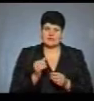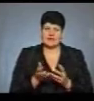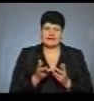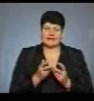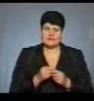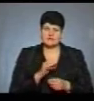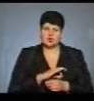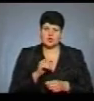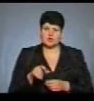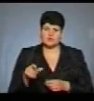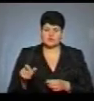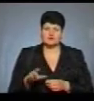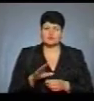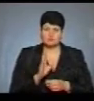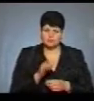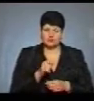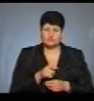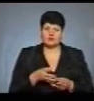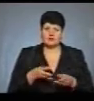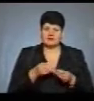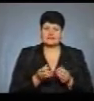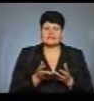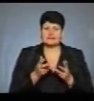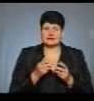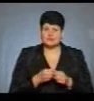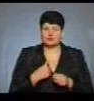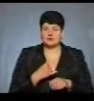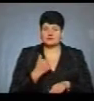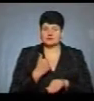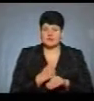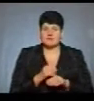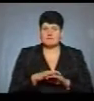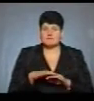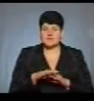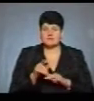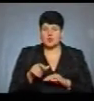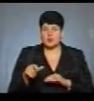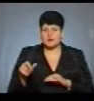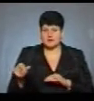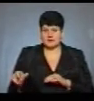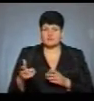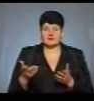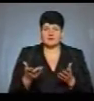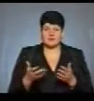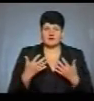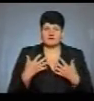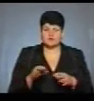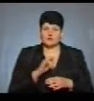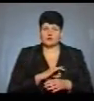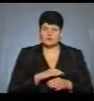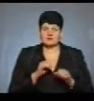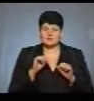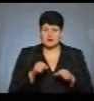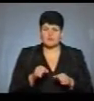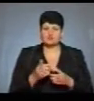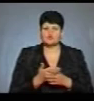кількість користувачів вони субсидій? Вони будуть в більшості впливати на кількість, тому що в нас основна маса громадян, яка вже користується програмою